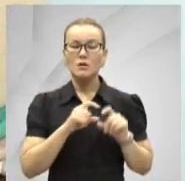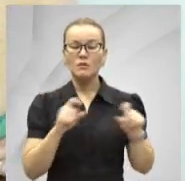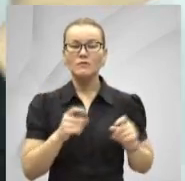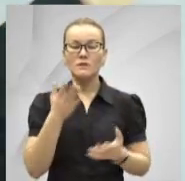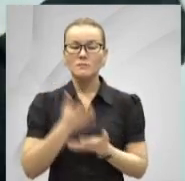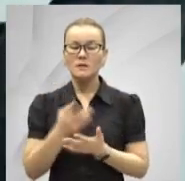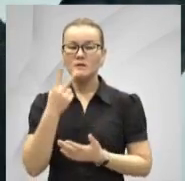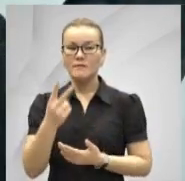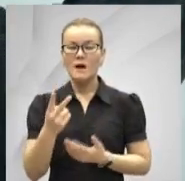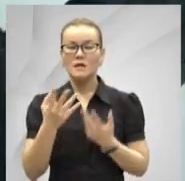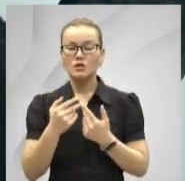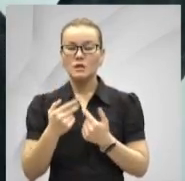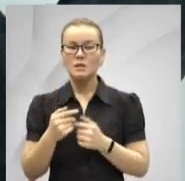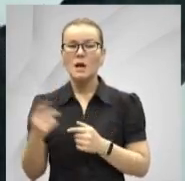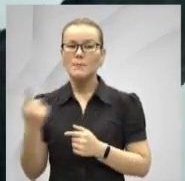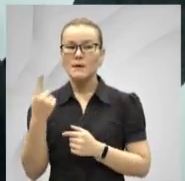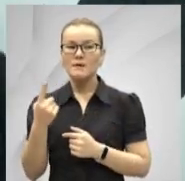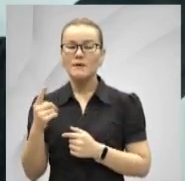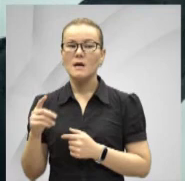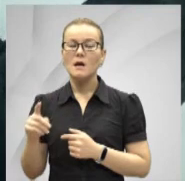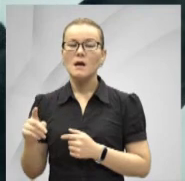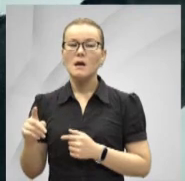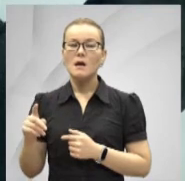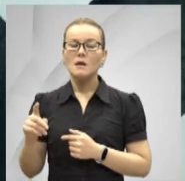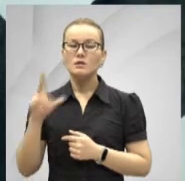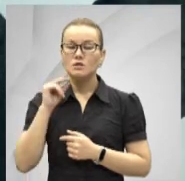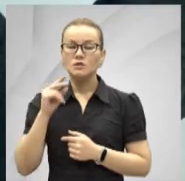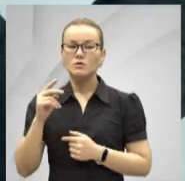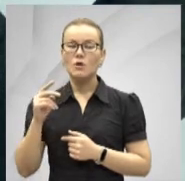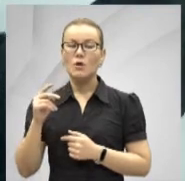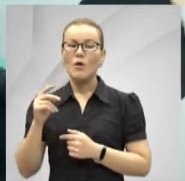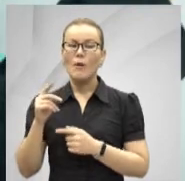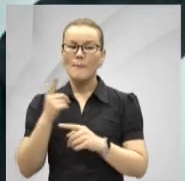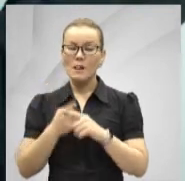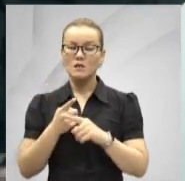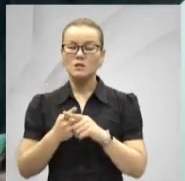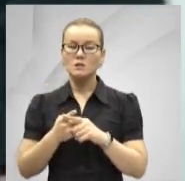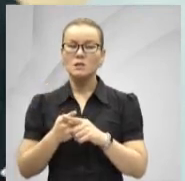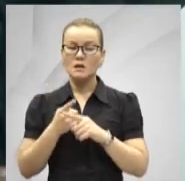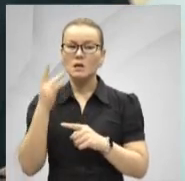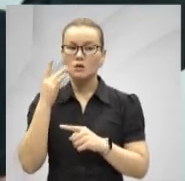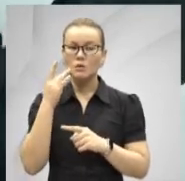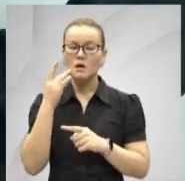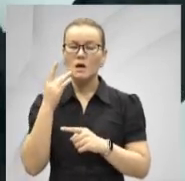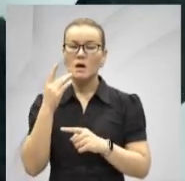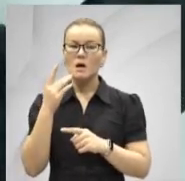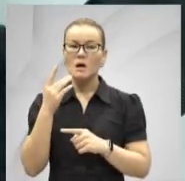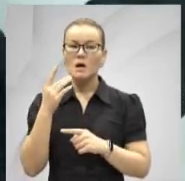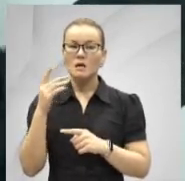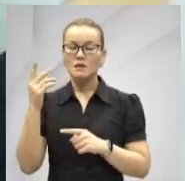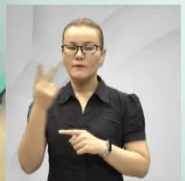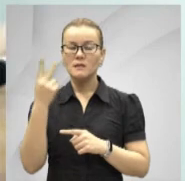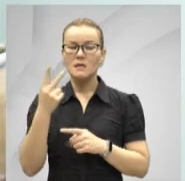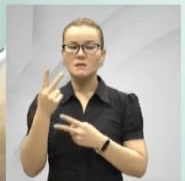два решения. Первое решение – число положительное, которое в квадрате равно 9.